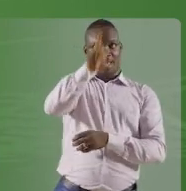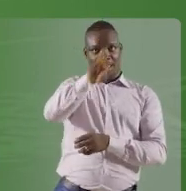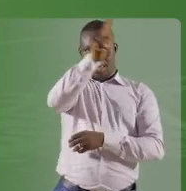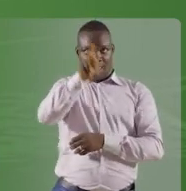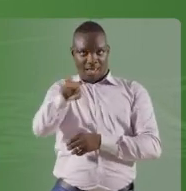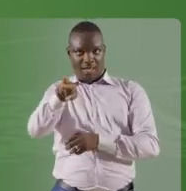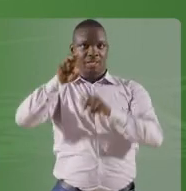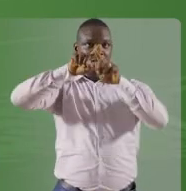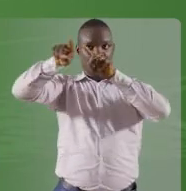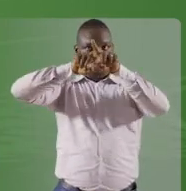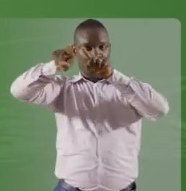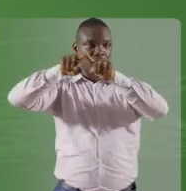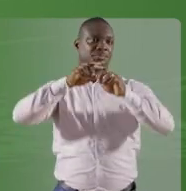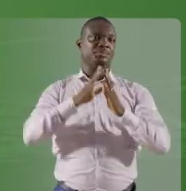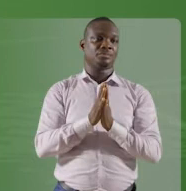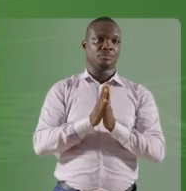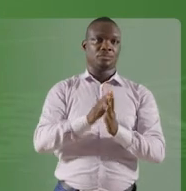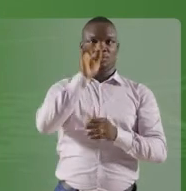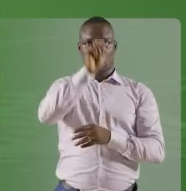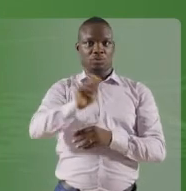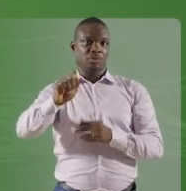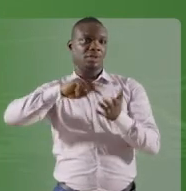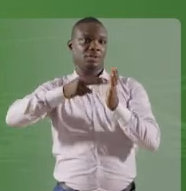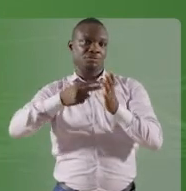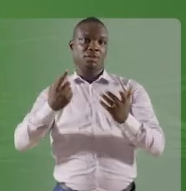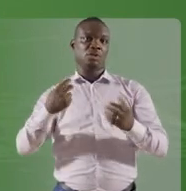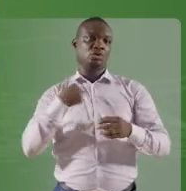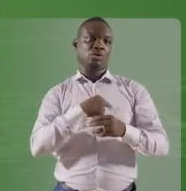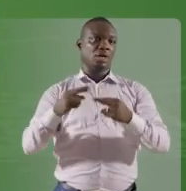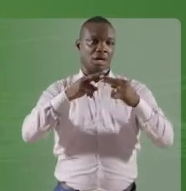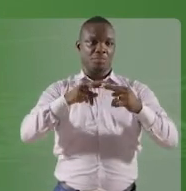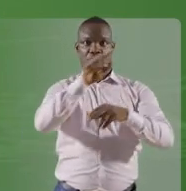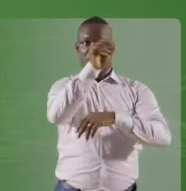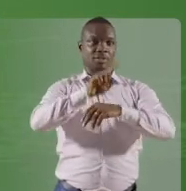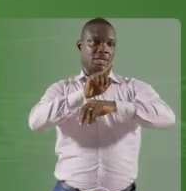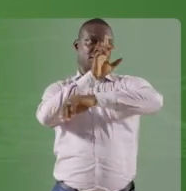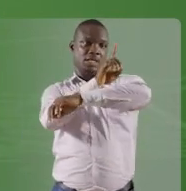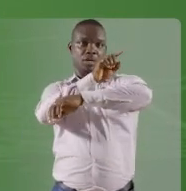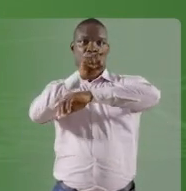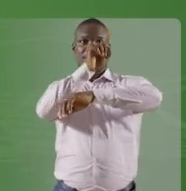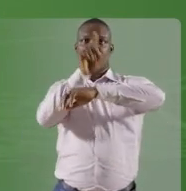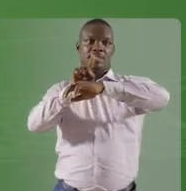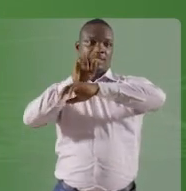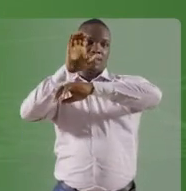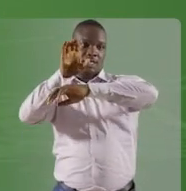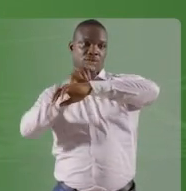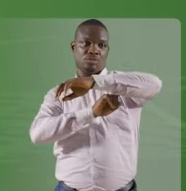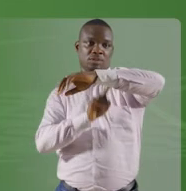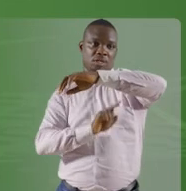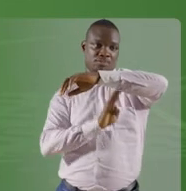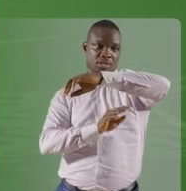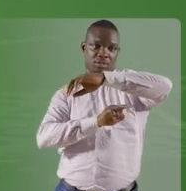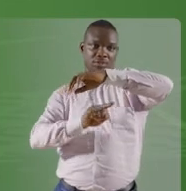donc, ce qui va nous donner que notre rapport ZD moins ZC sur ZB moins